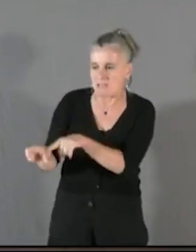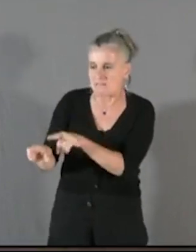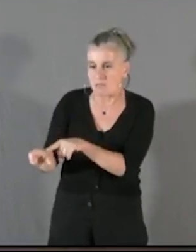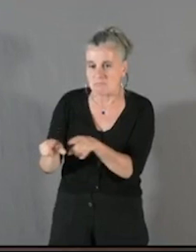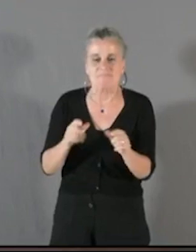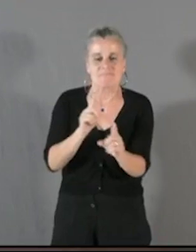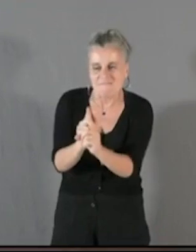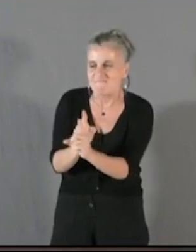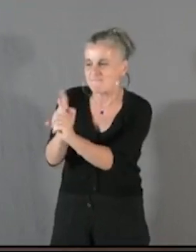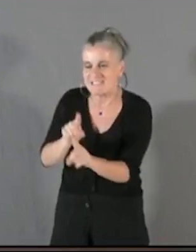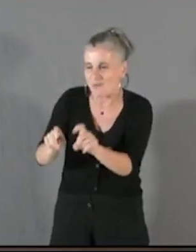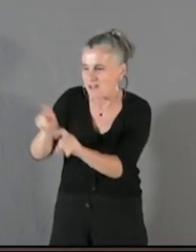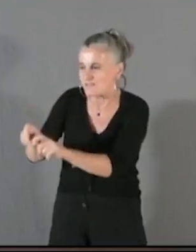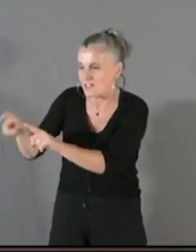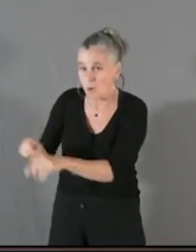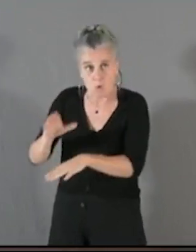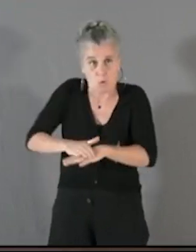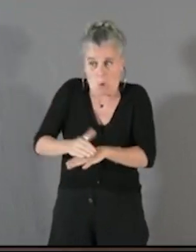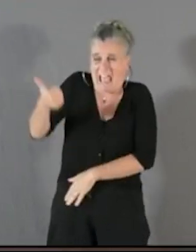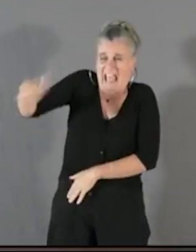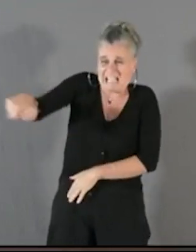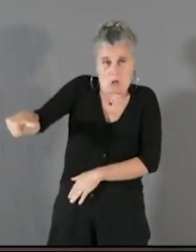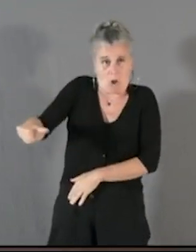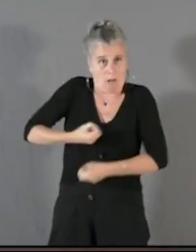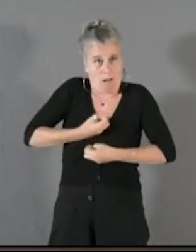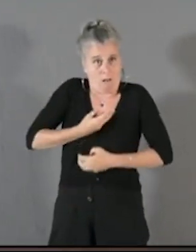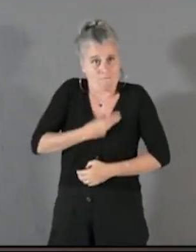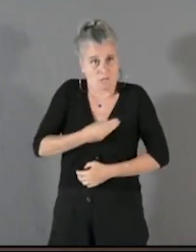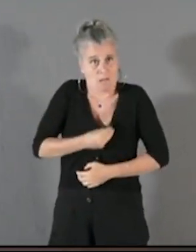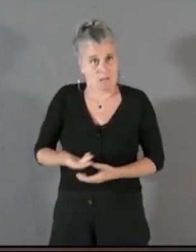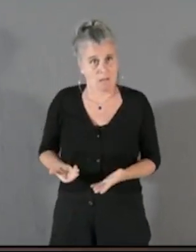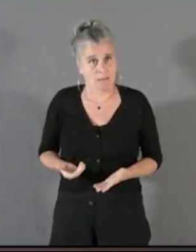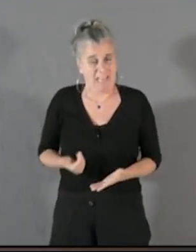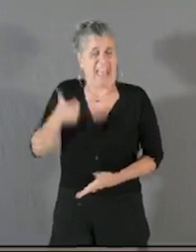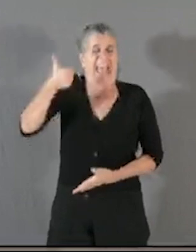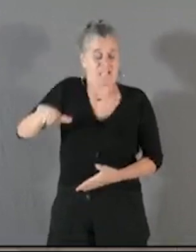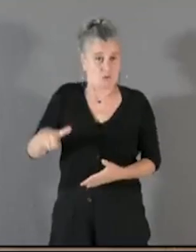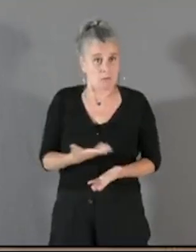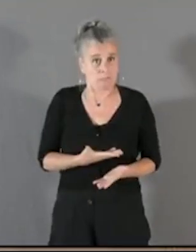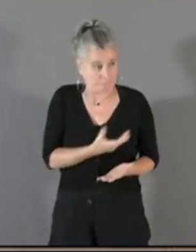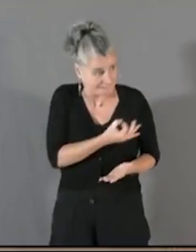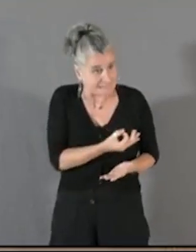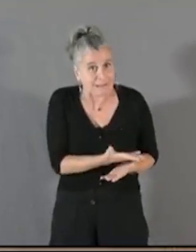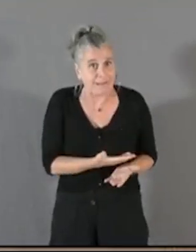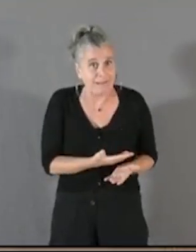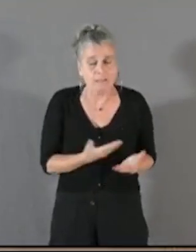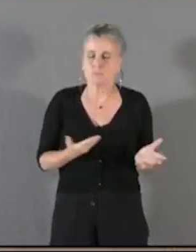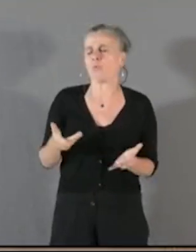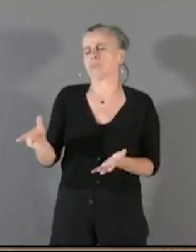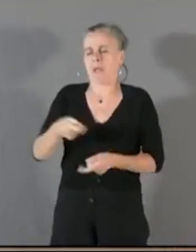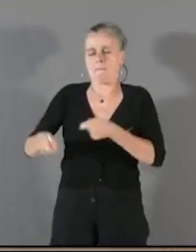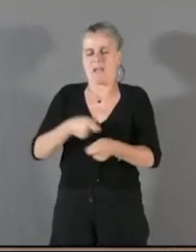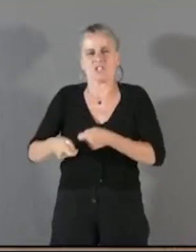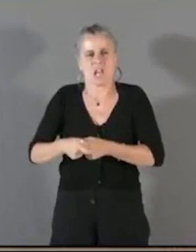français. Un seul. Il ne s'agit donc pas du marché de la misère, ou alors le marché de la misère importée